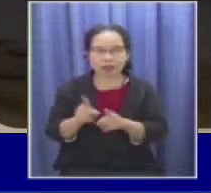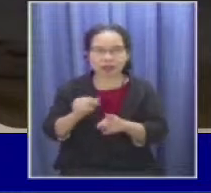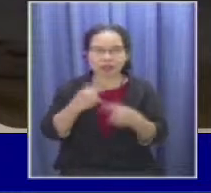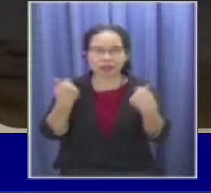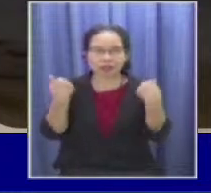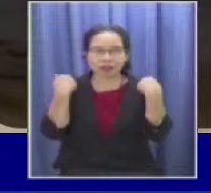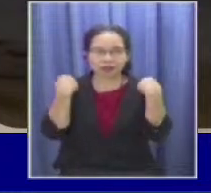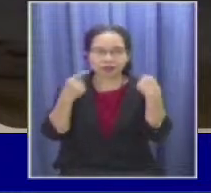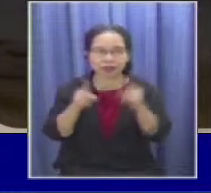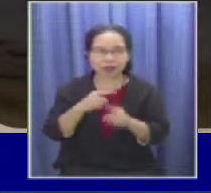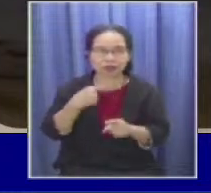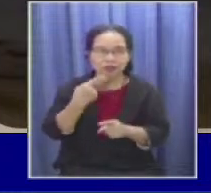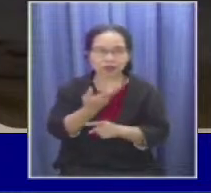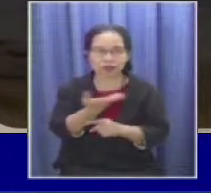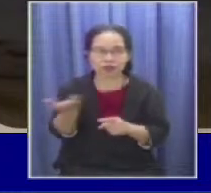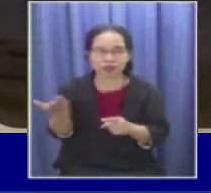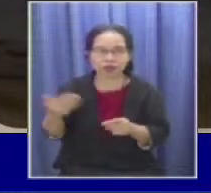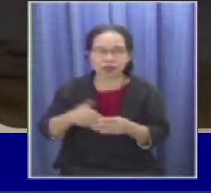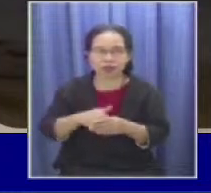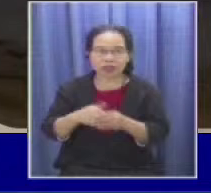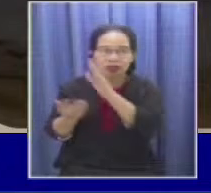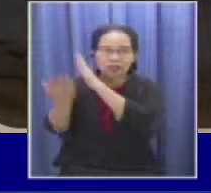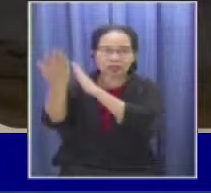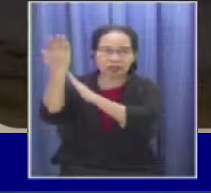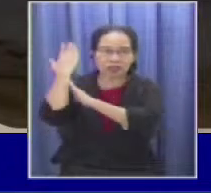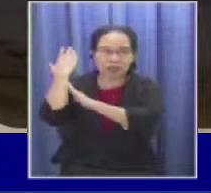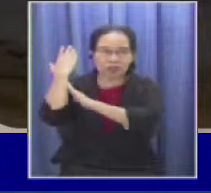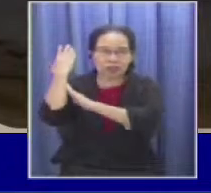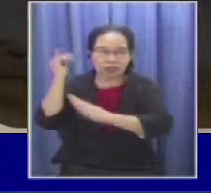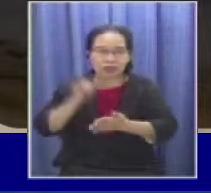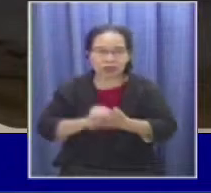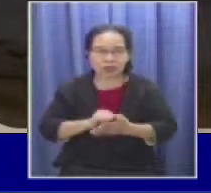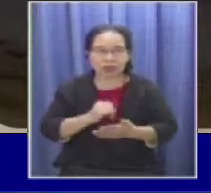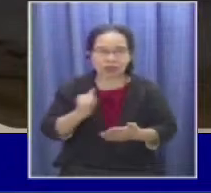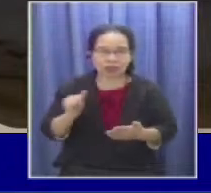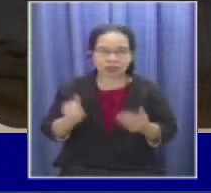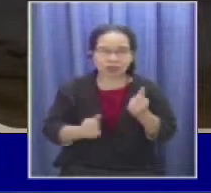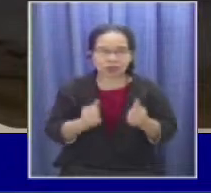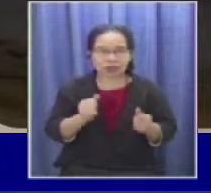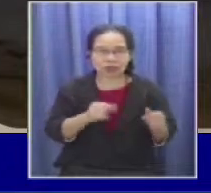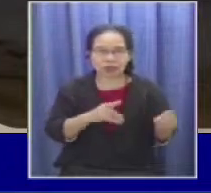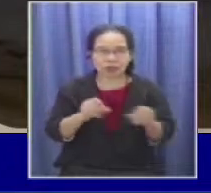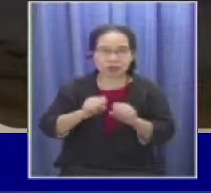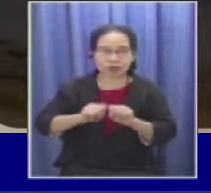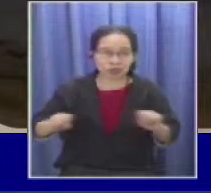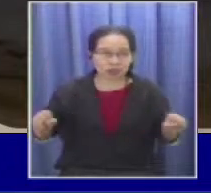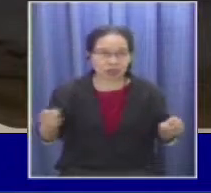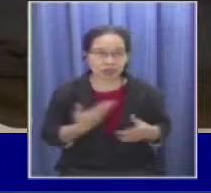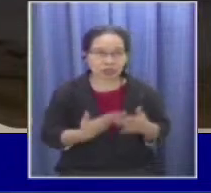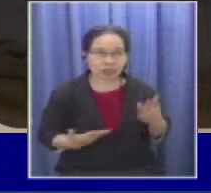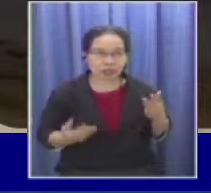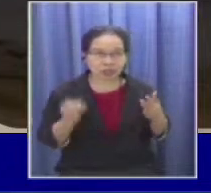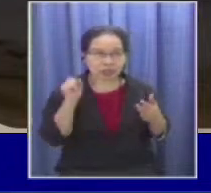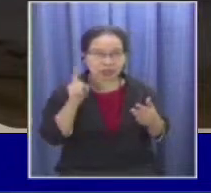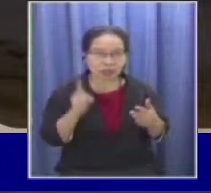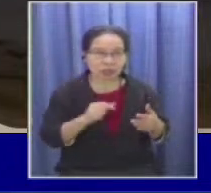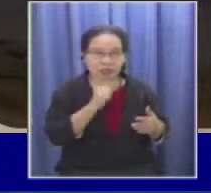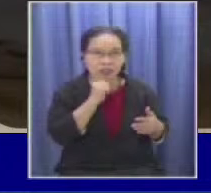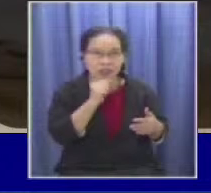sɛdeɛ mebɔ mo kokko kane no sɛ wana wɔyɛ saa nneɛma